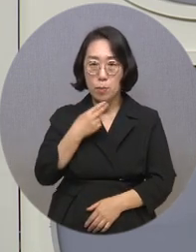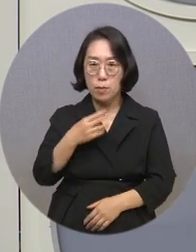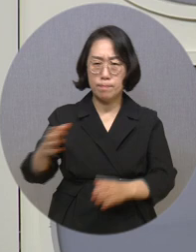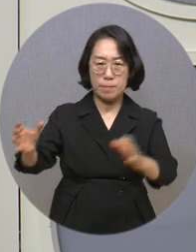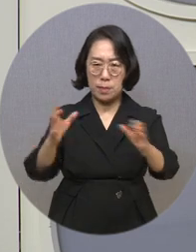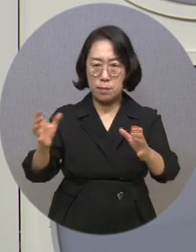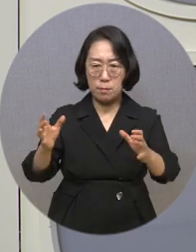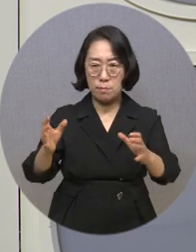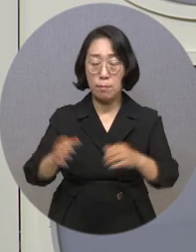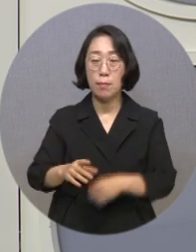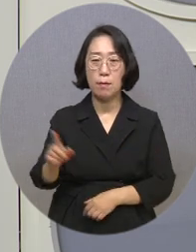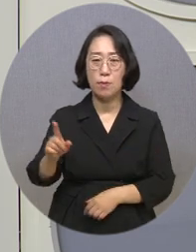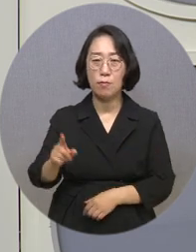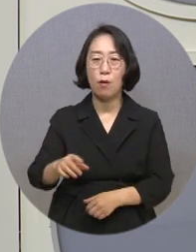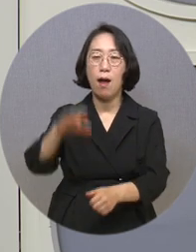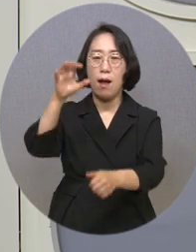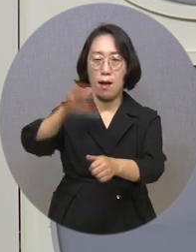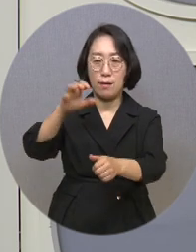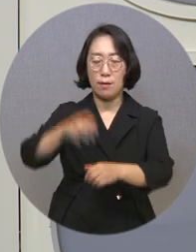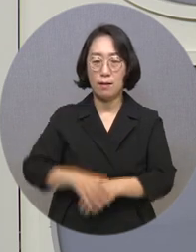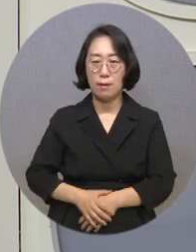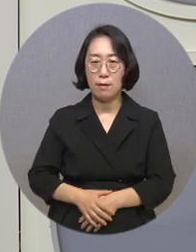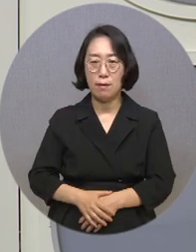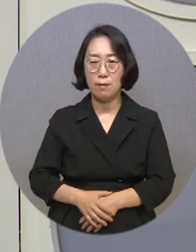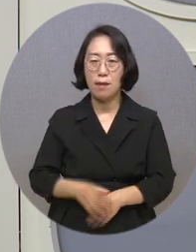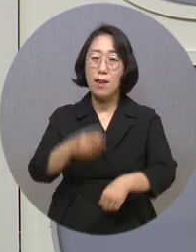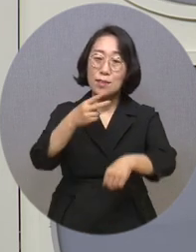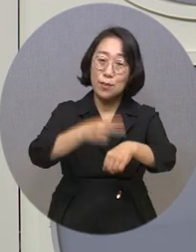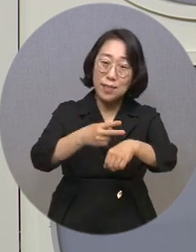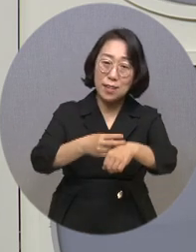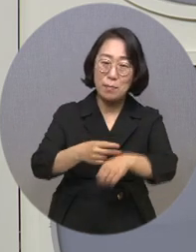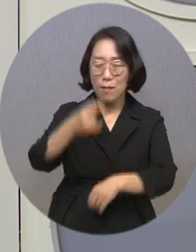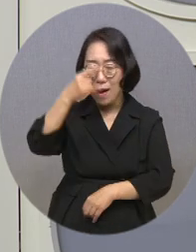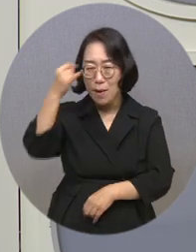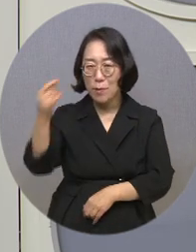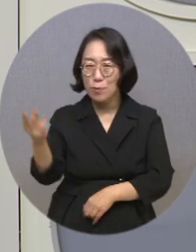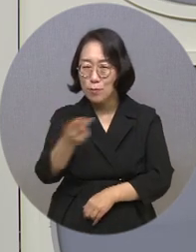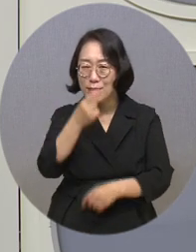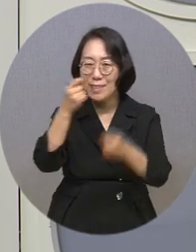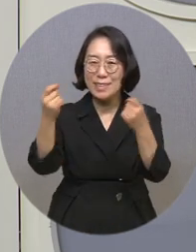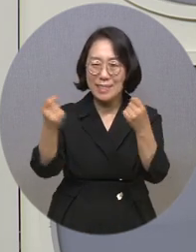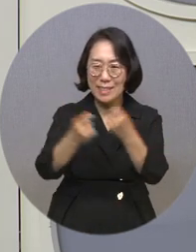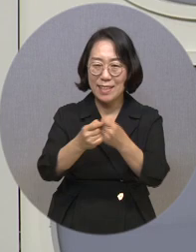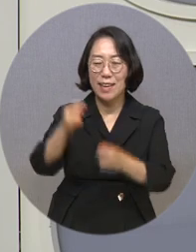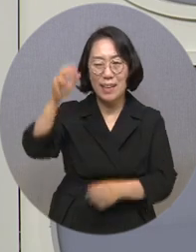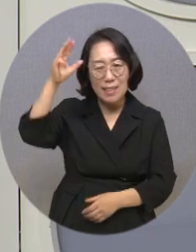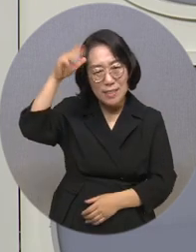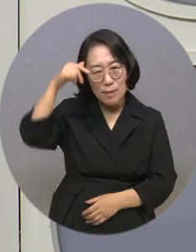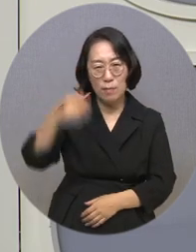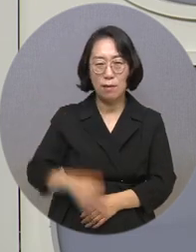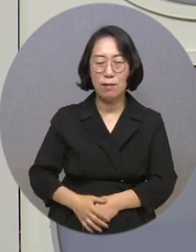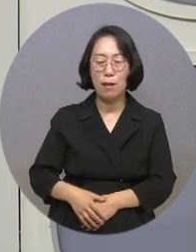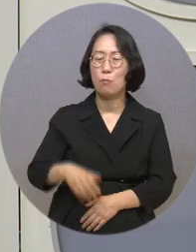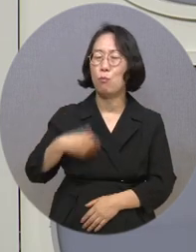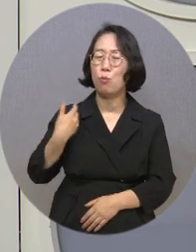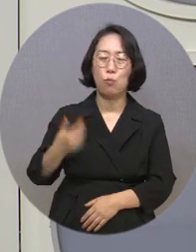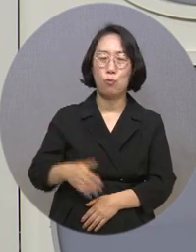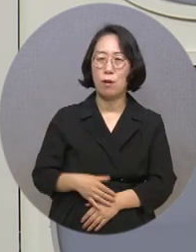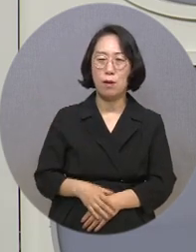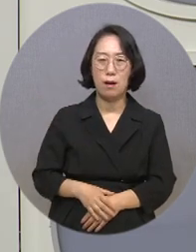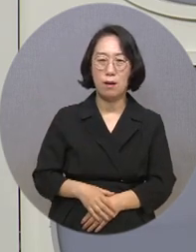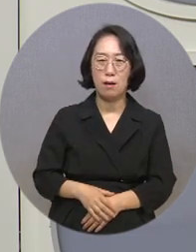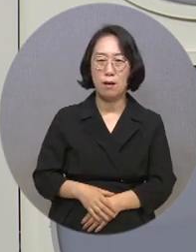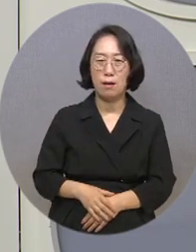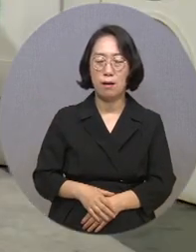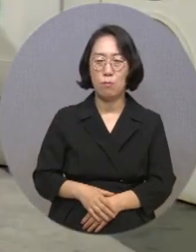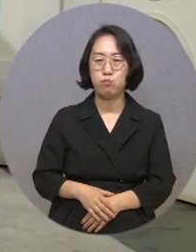학대예요. 그런데 선생님하고 할머니하고 친해졌어. 그리고 이제 치매 걸린 어르신들은 나 몰라, 나 엄마 막 이럴